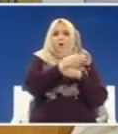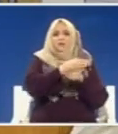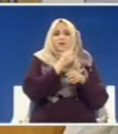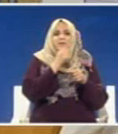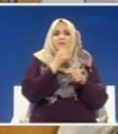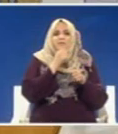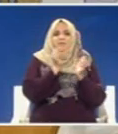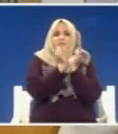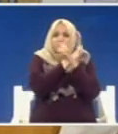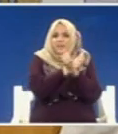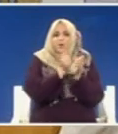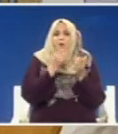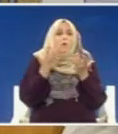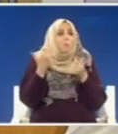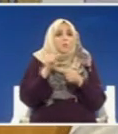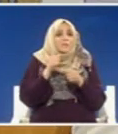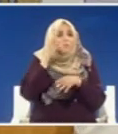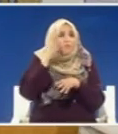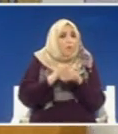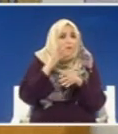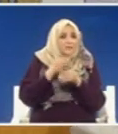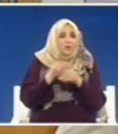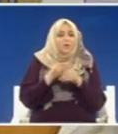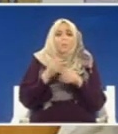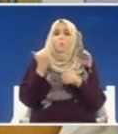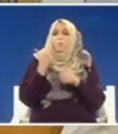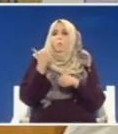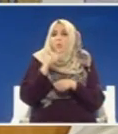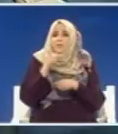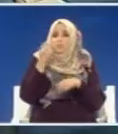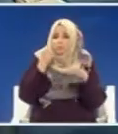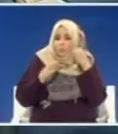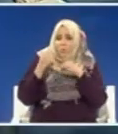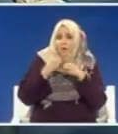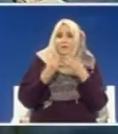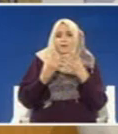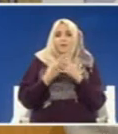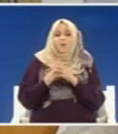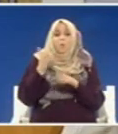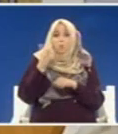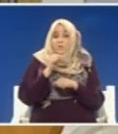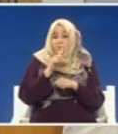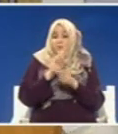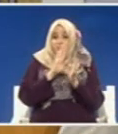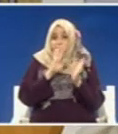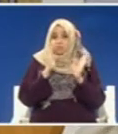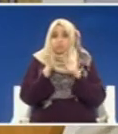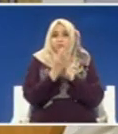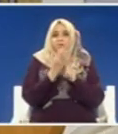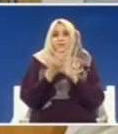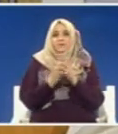لعله يتلقى تكوينا، يتعلق علاجا، يتلقى ما يصلح شأنه ويصلح